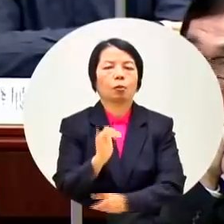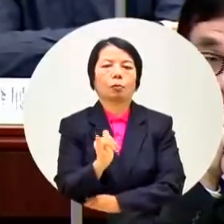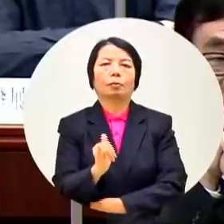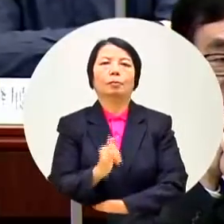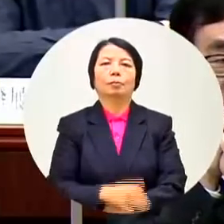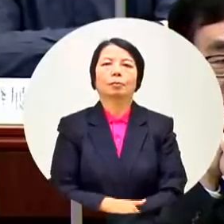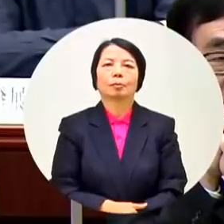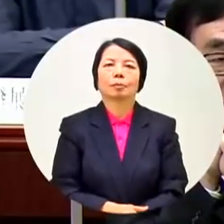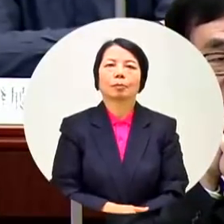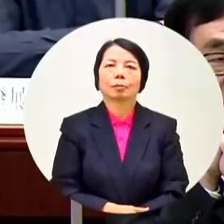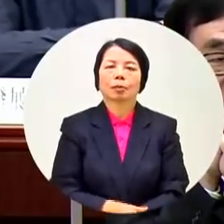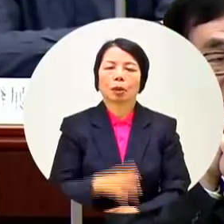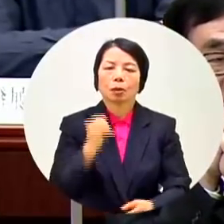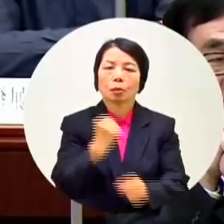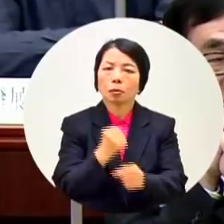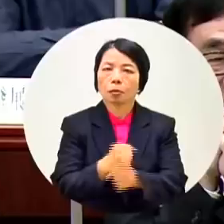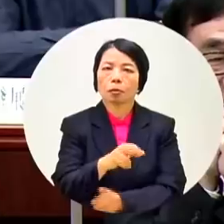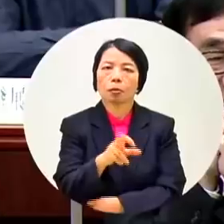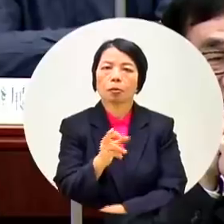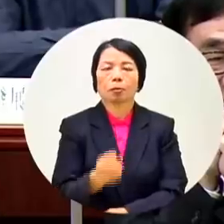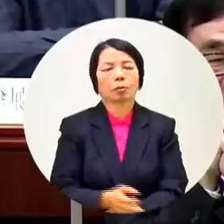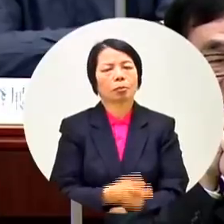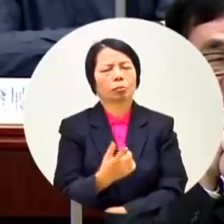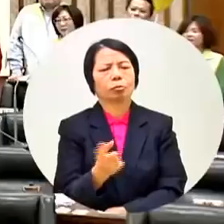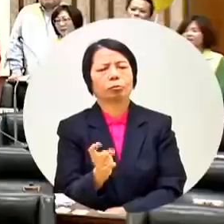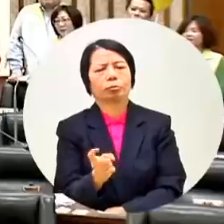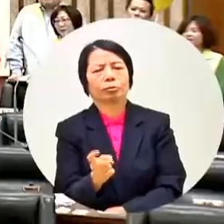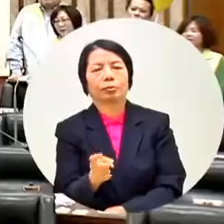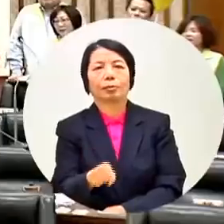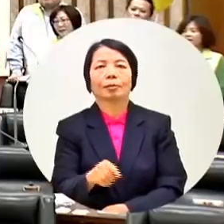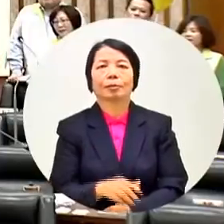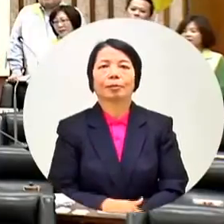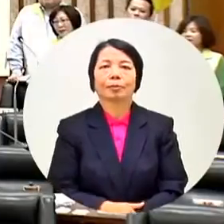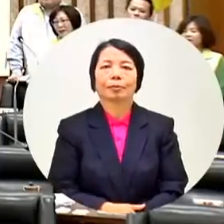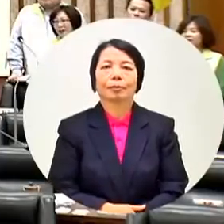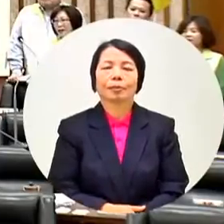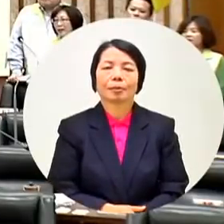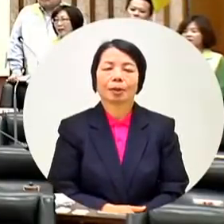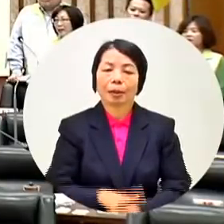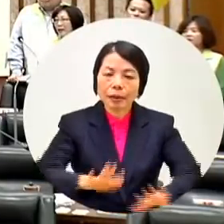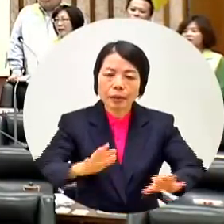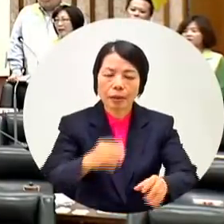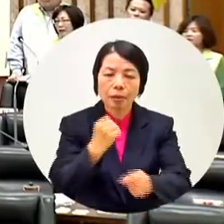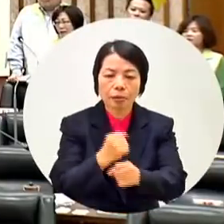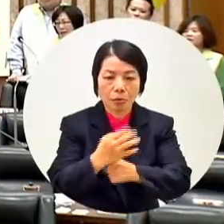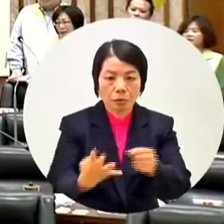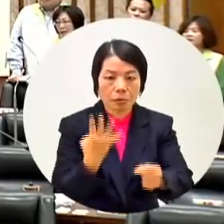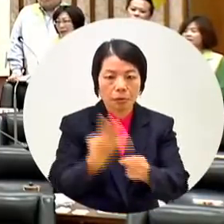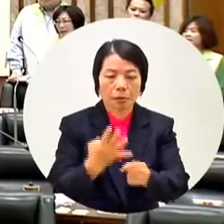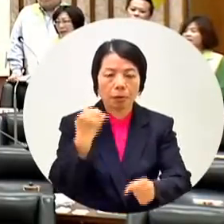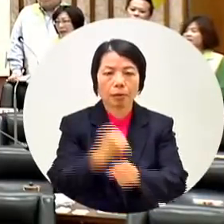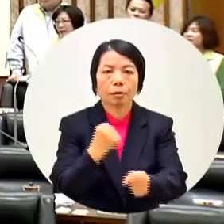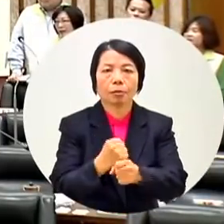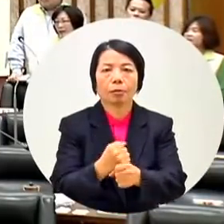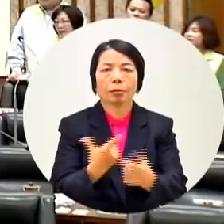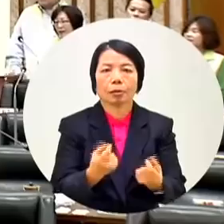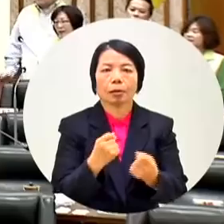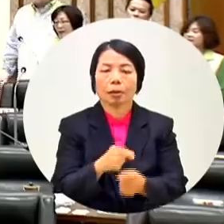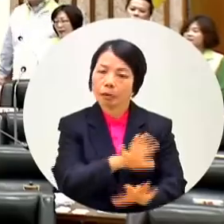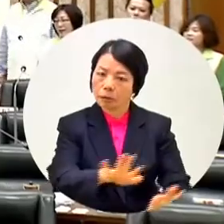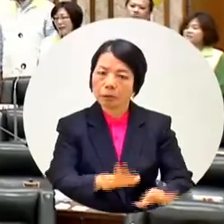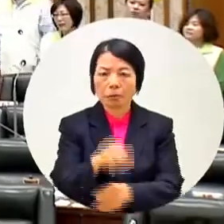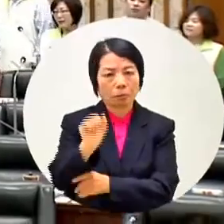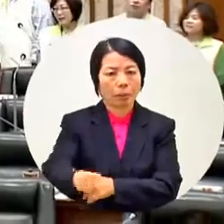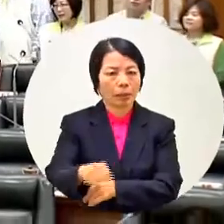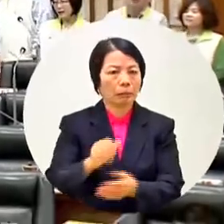不到会比较漫长，或者需要周边配 合。你适当做袂到的，你硬讲。 君子一诺千金哦，你你该怎样讲？你今麦到底